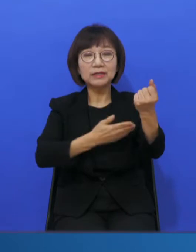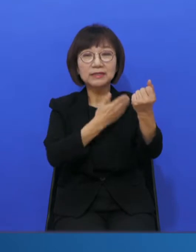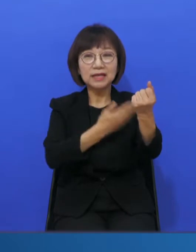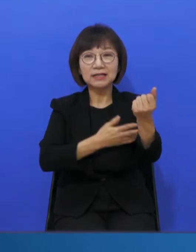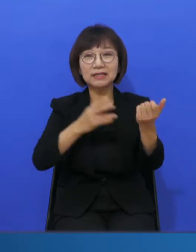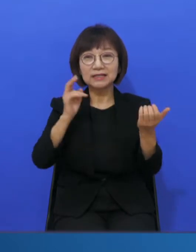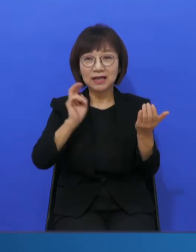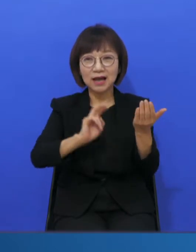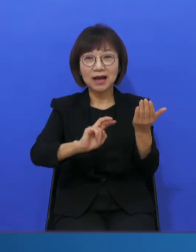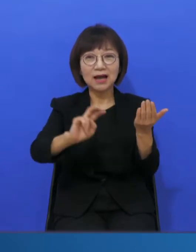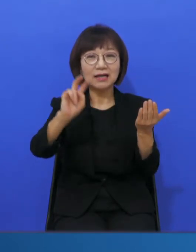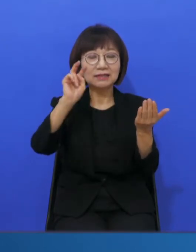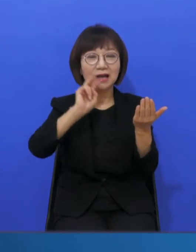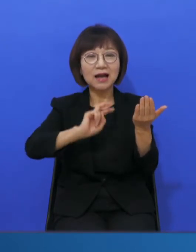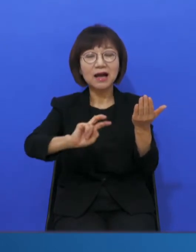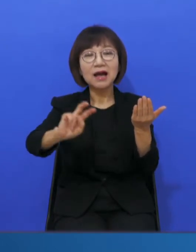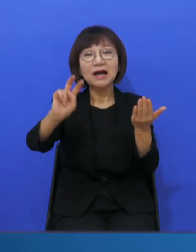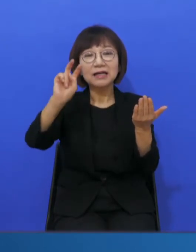보신 곳에를